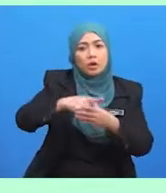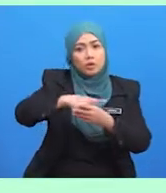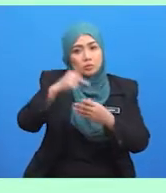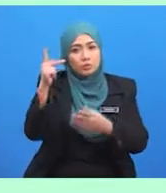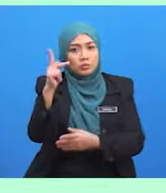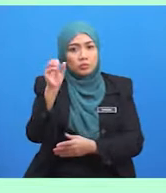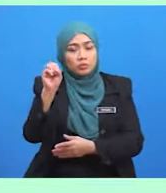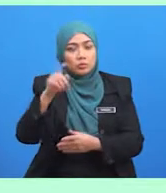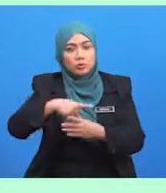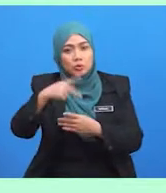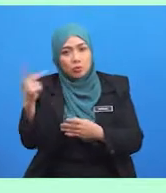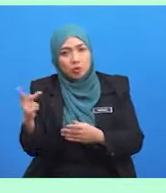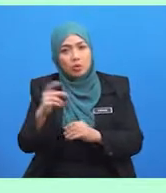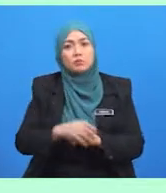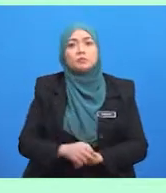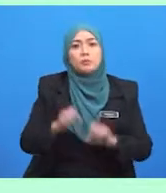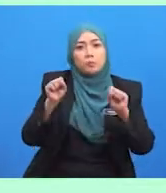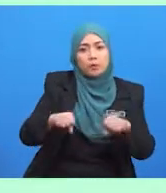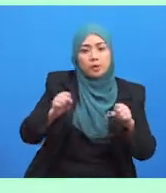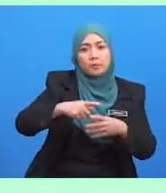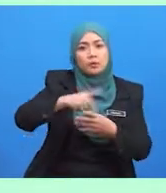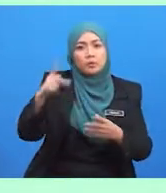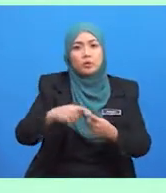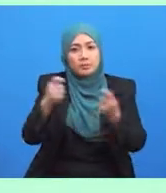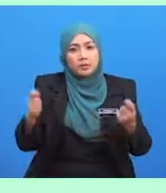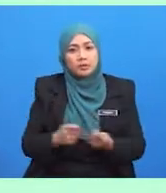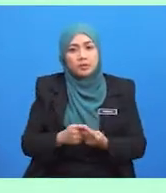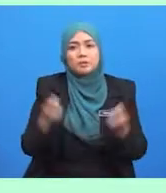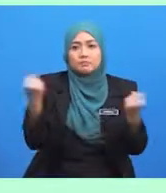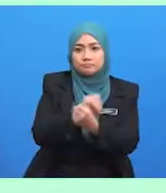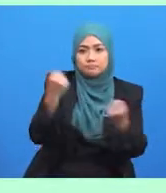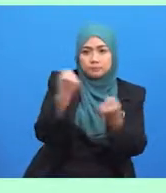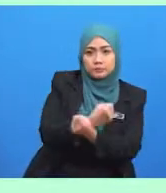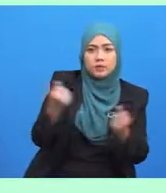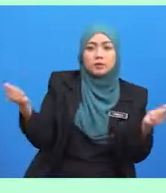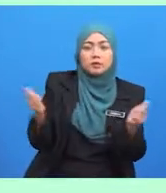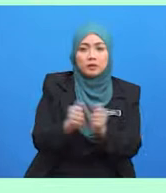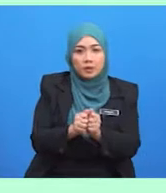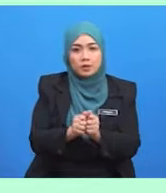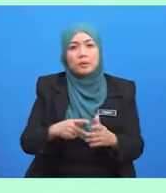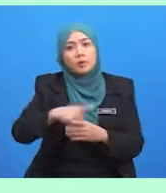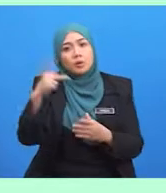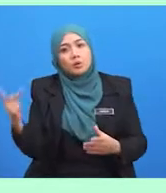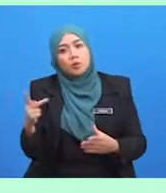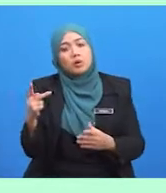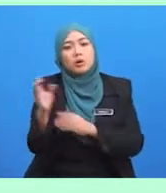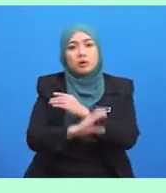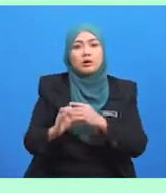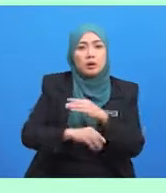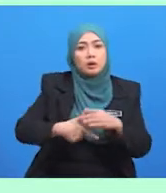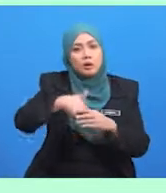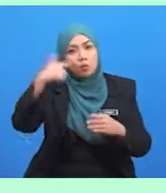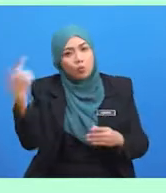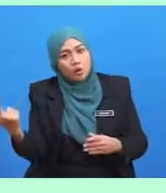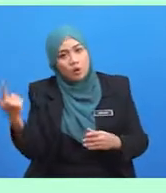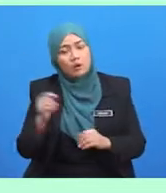pengeluar tempatan bersaing dengan pengeluar negara asing. pemberian subsidi akan menyebabkan harga barang